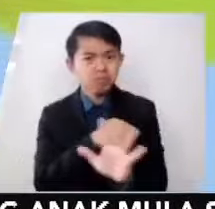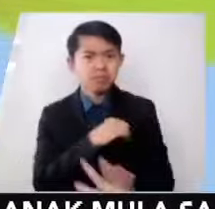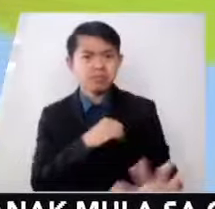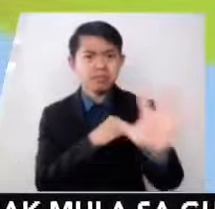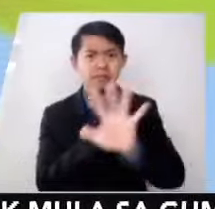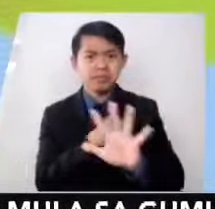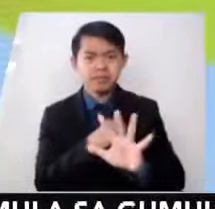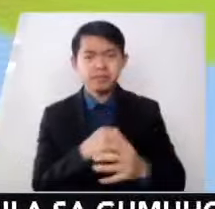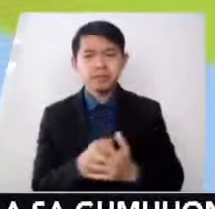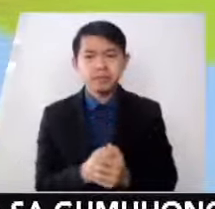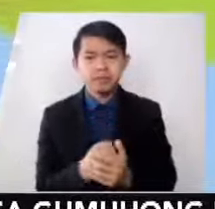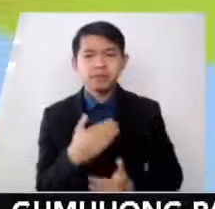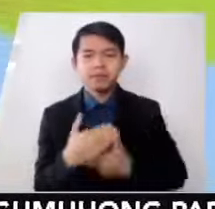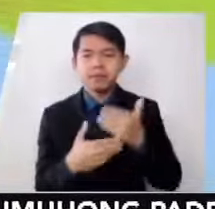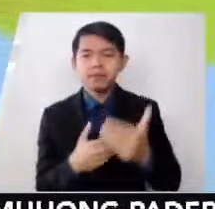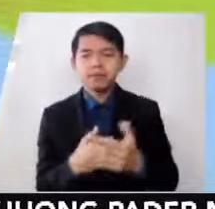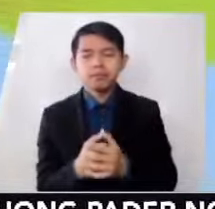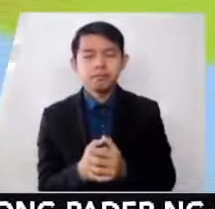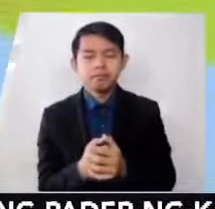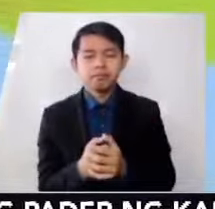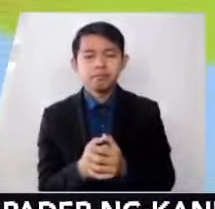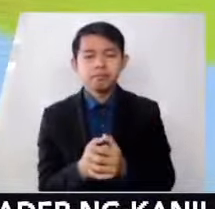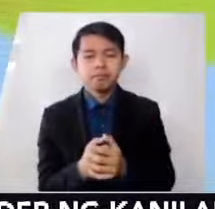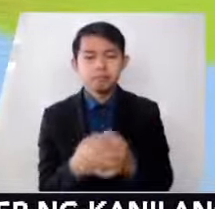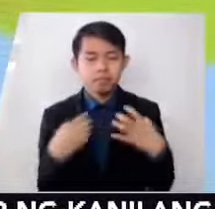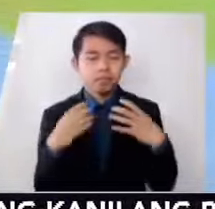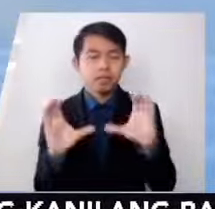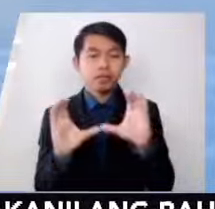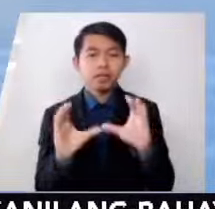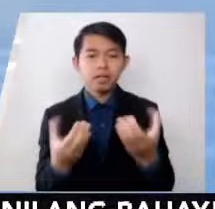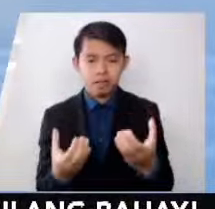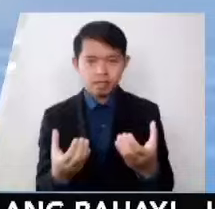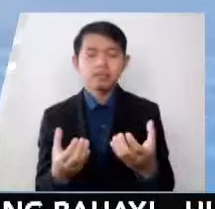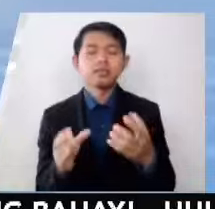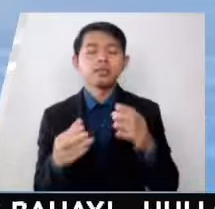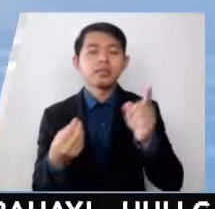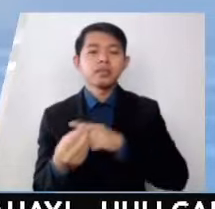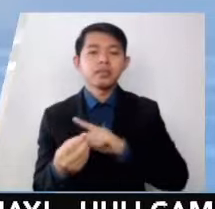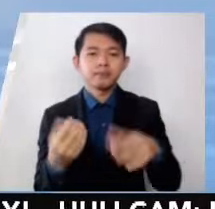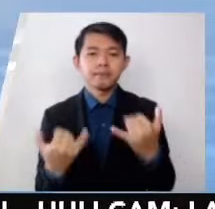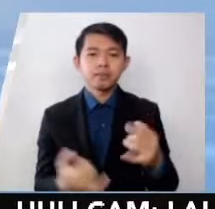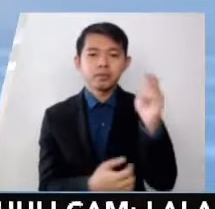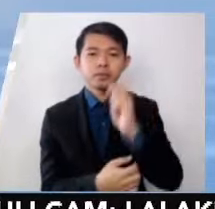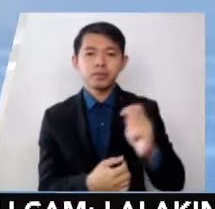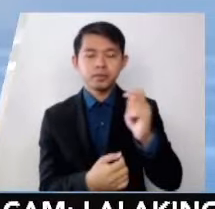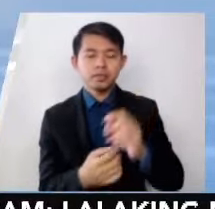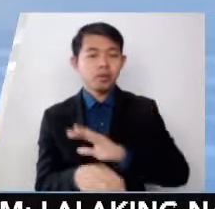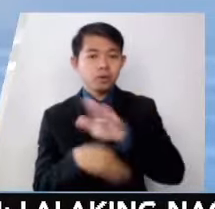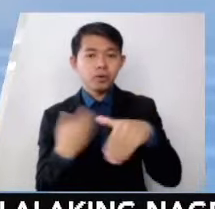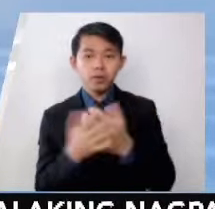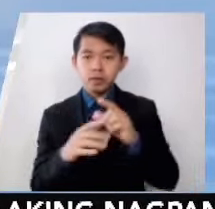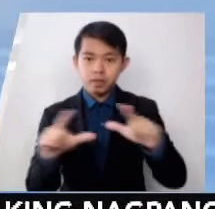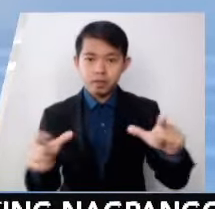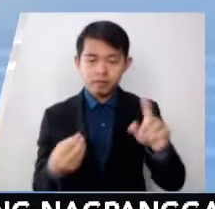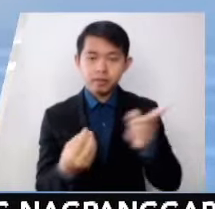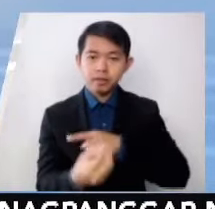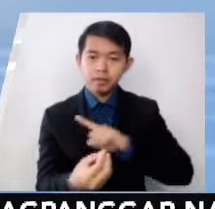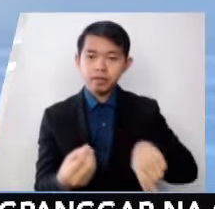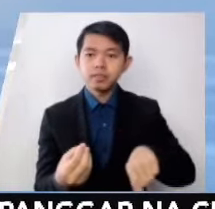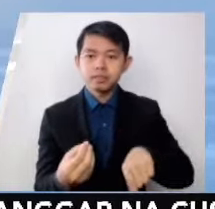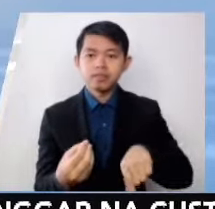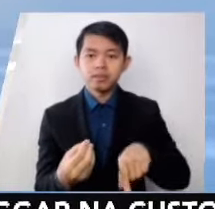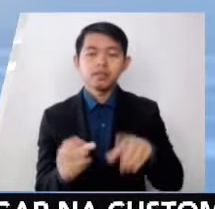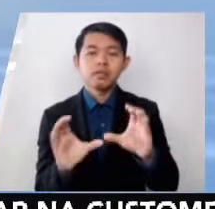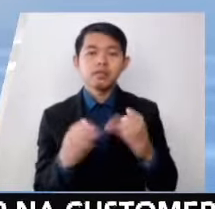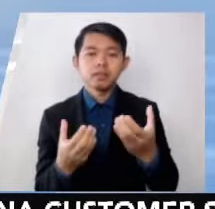Kaugnay po niya, narito po ang class suspensions ngayong Martes. Kanselado ang pasok sa lahat ng antas sa mga pampubliko at pribadong eskwelahan